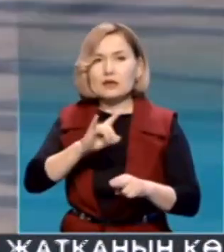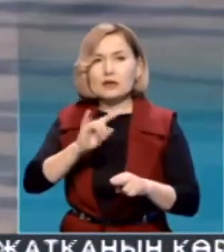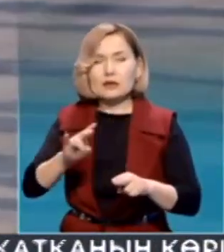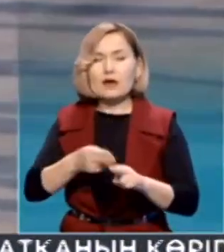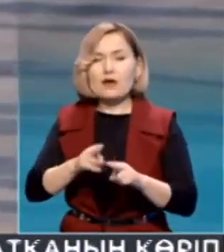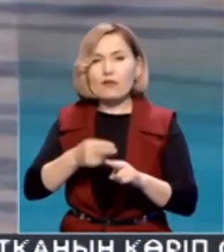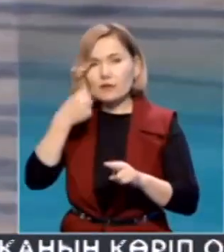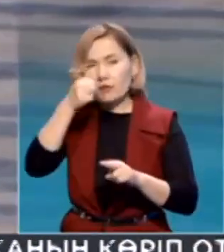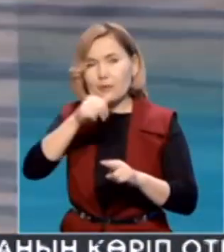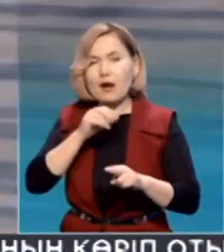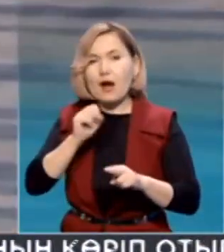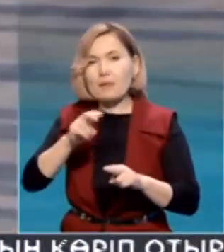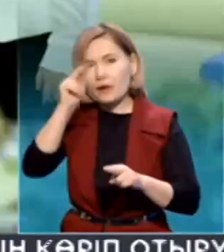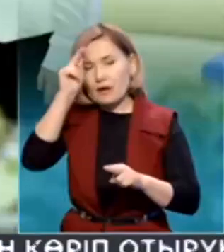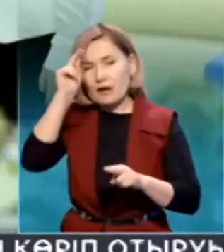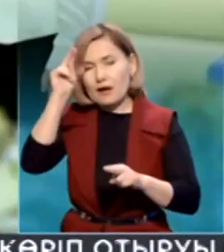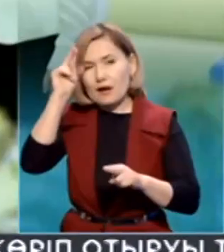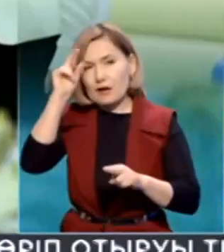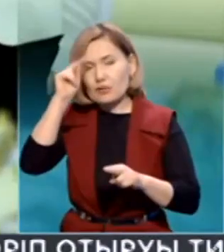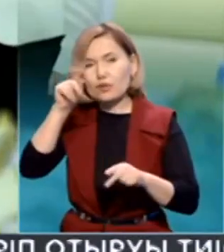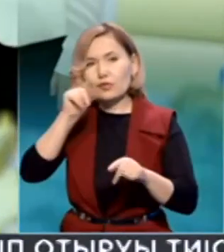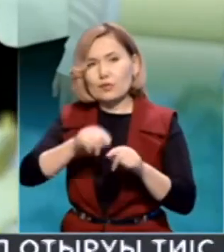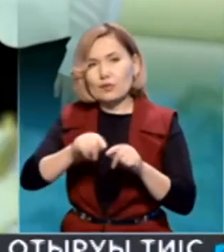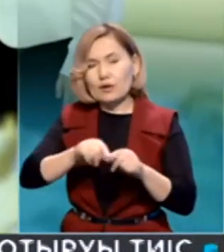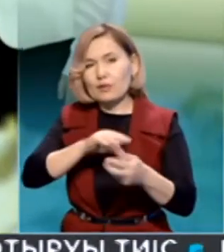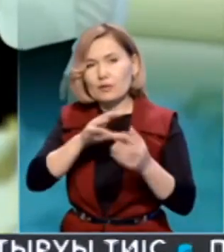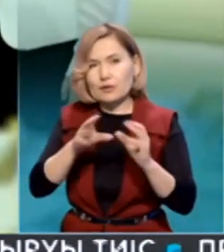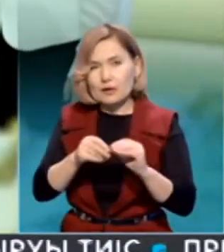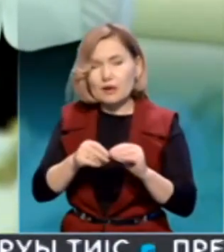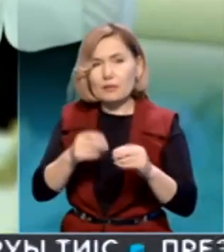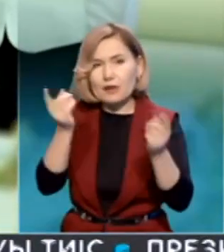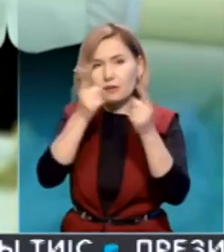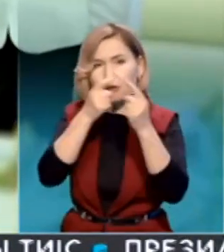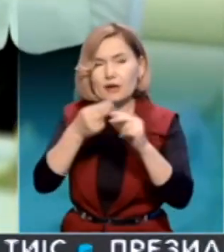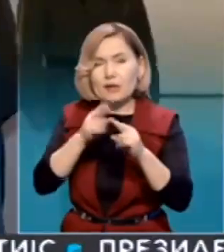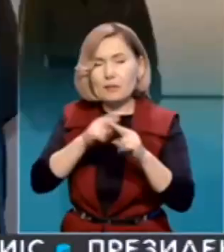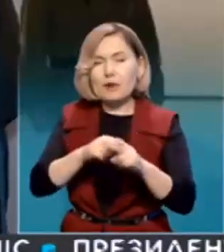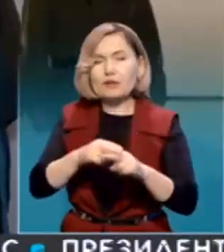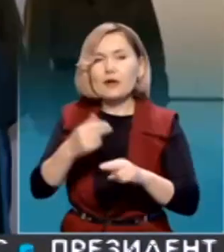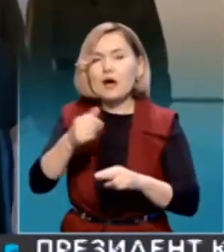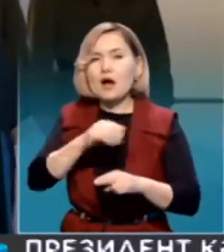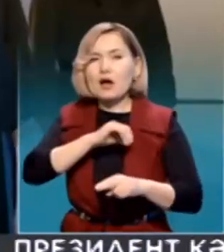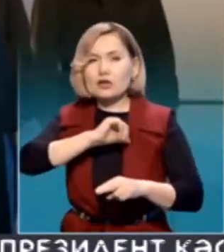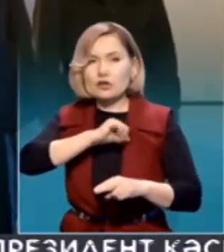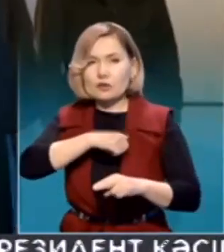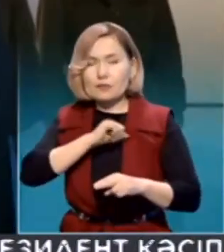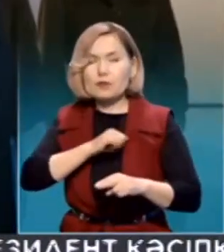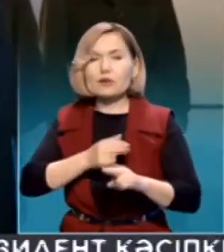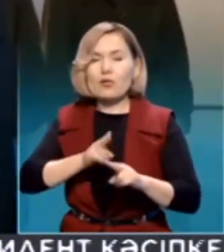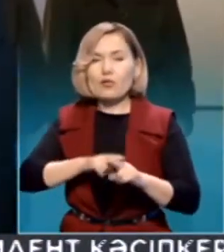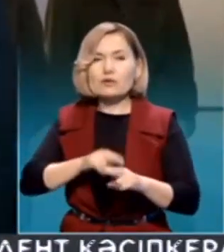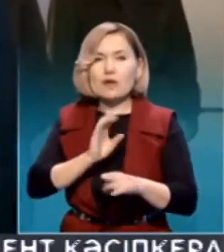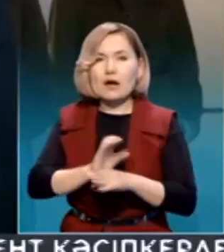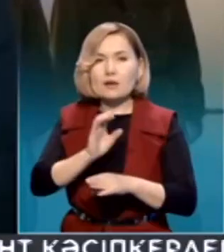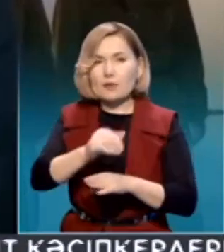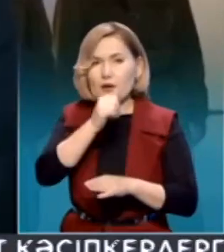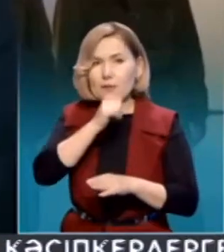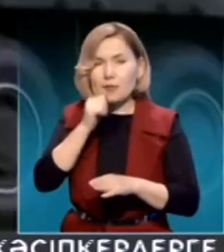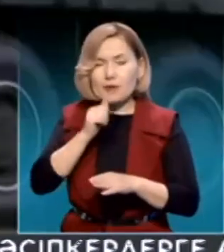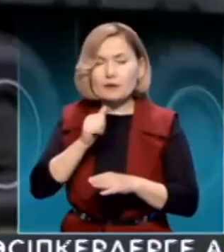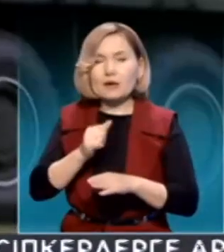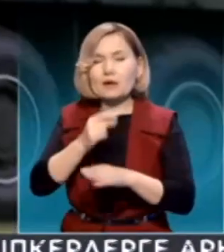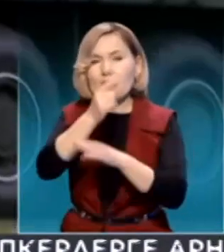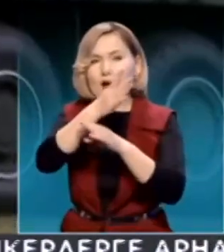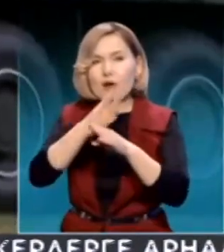биыл сәуірде сынақтан өткізілетінін айтқан еді. Пхеньянның мәлімдеуінше тыңшы аппарат елдің қауіпсіздігі үшін қажет. Бұған әсіресе АқШ пен